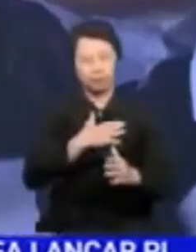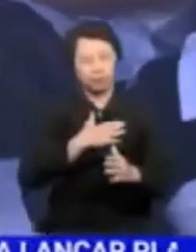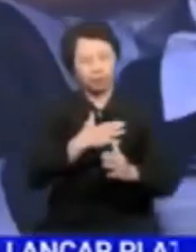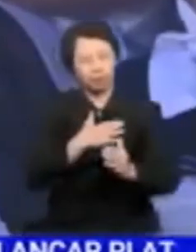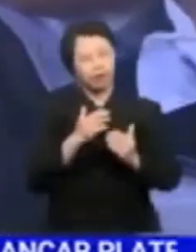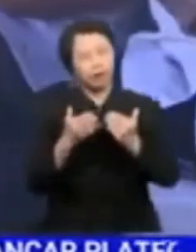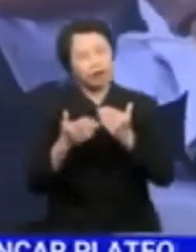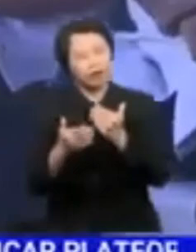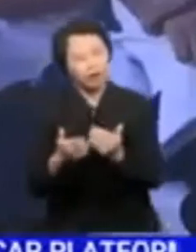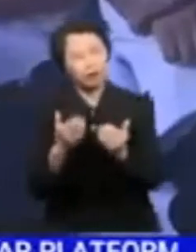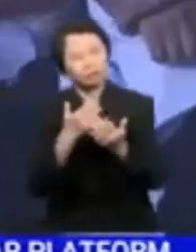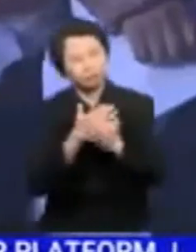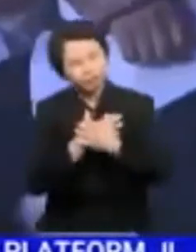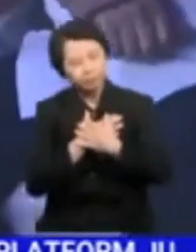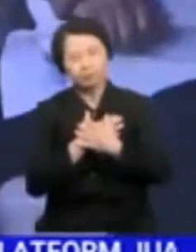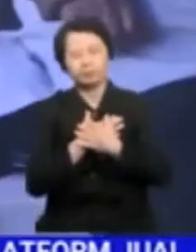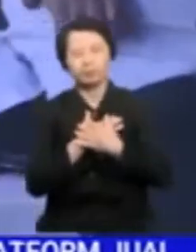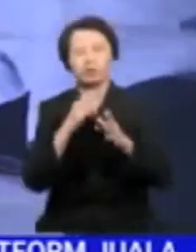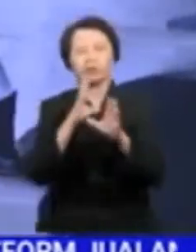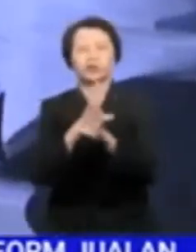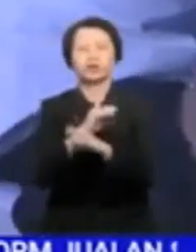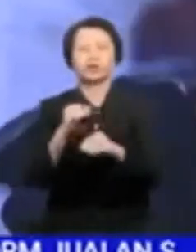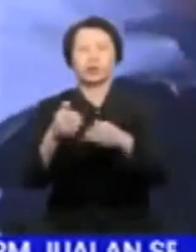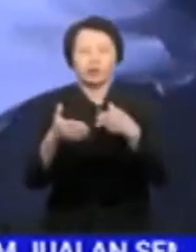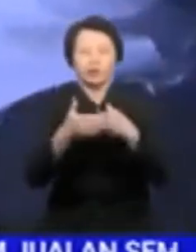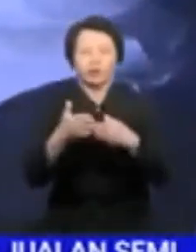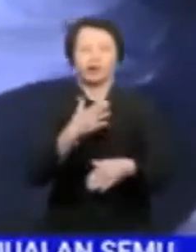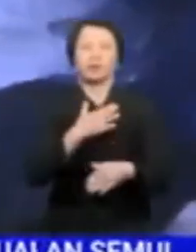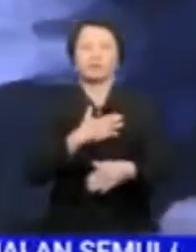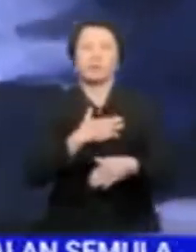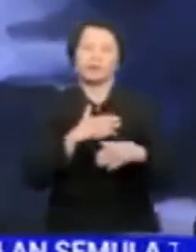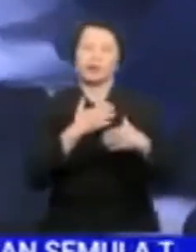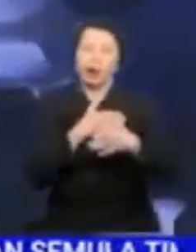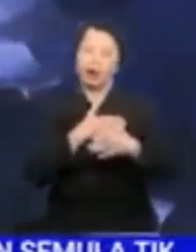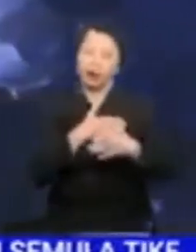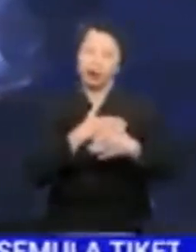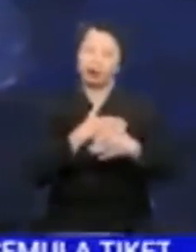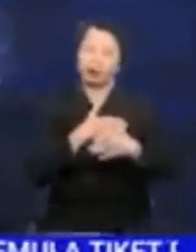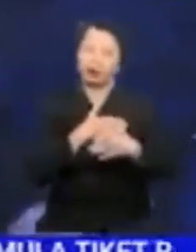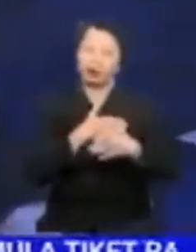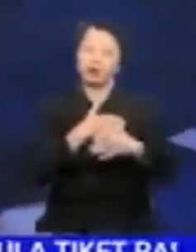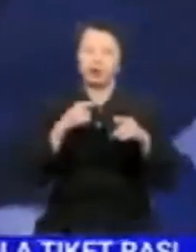bagi tempoh 3 tahun dengan kos 2.93 bilion ringgit.